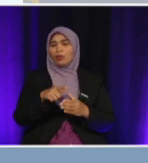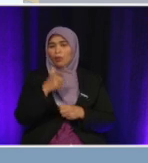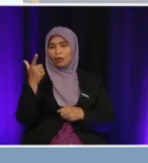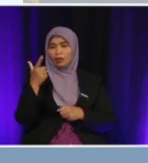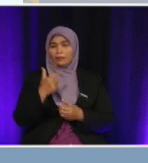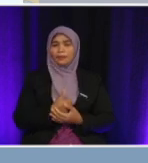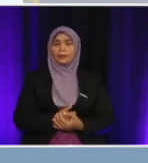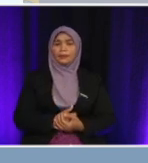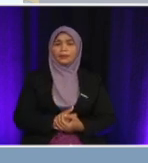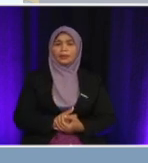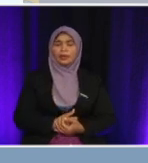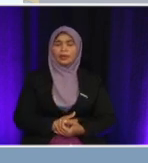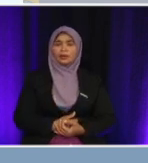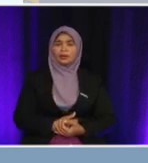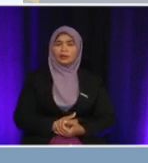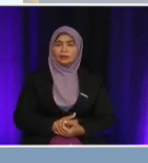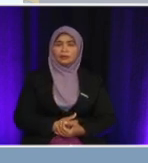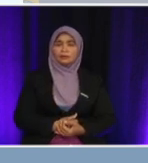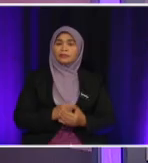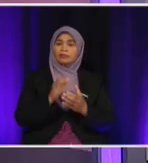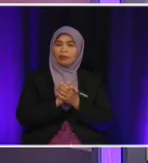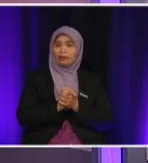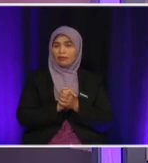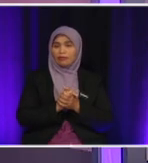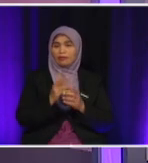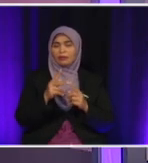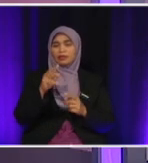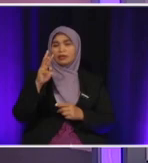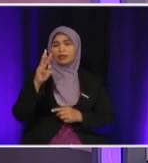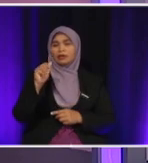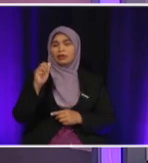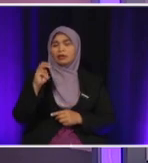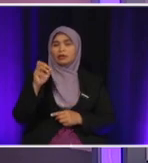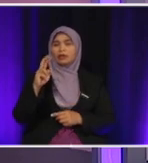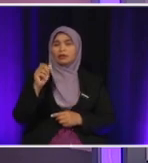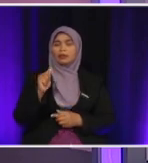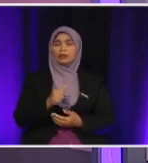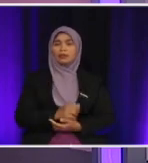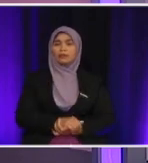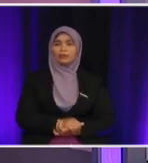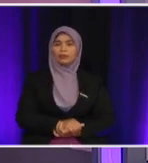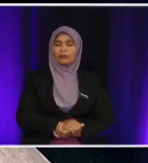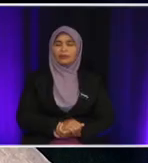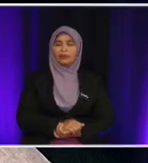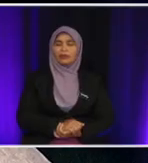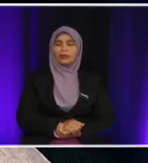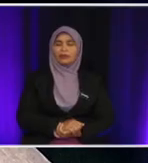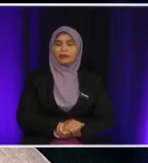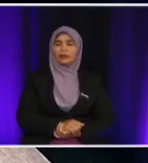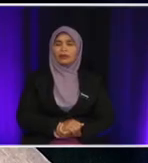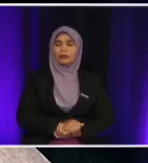hubungan luaran Oke kita hanya kepada Amira yang dapat menjawab lengkap tadi ya kita berikan